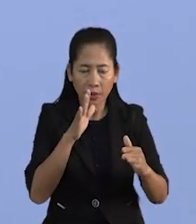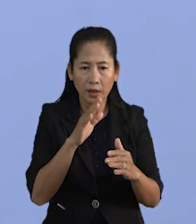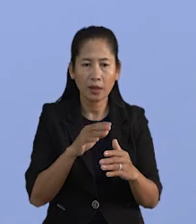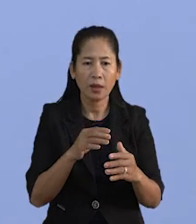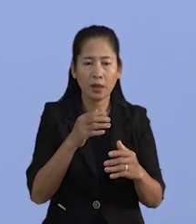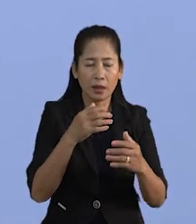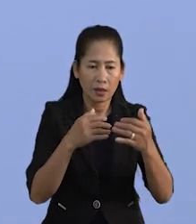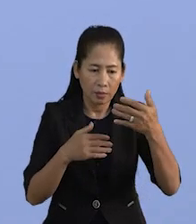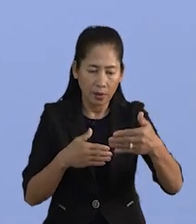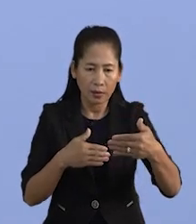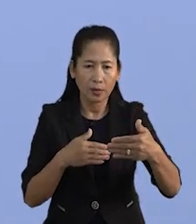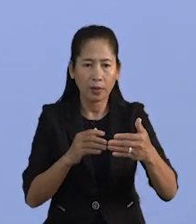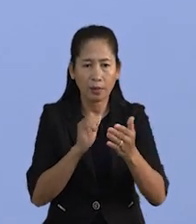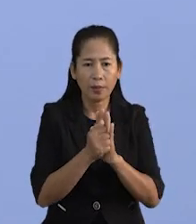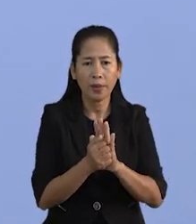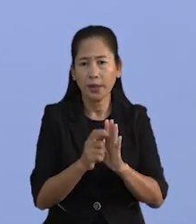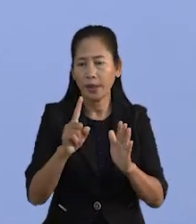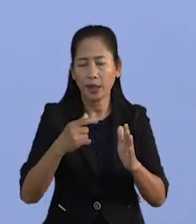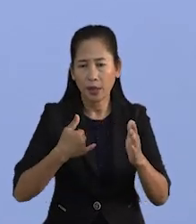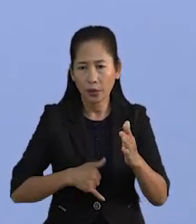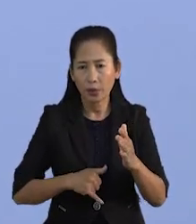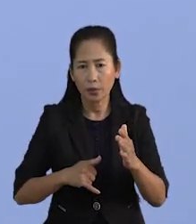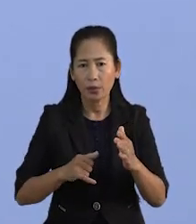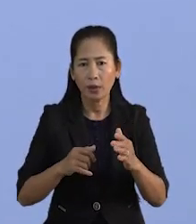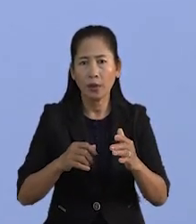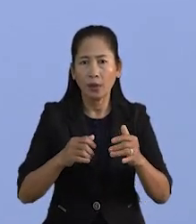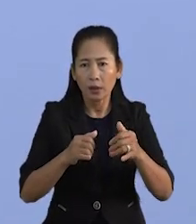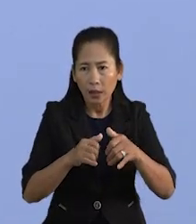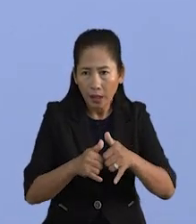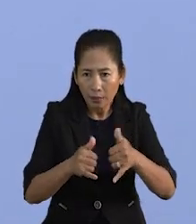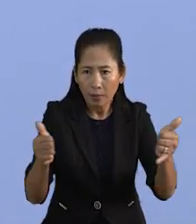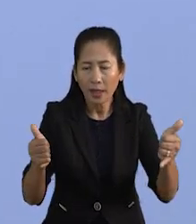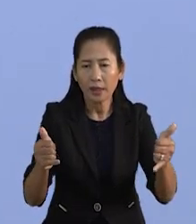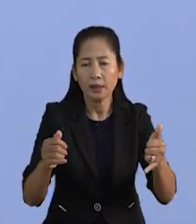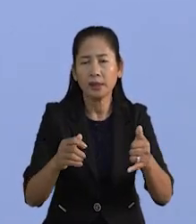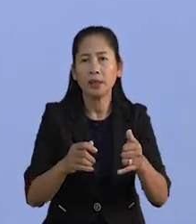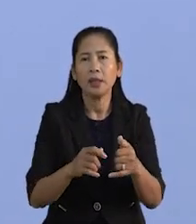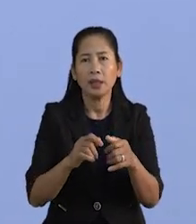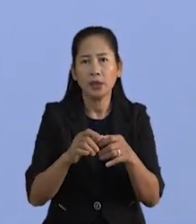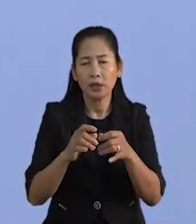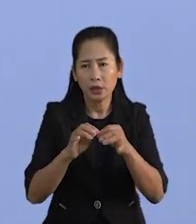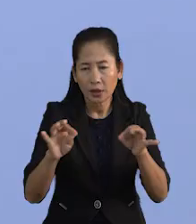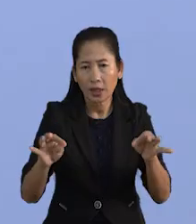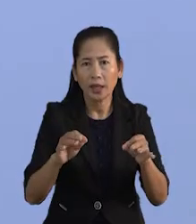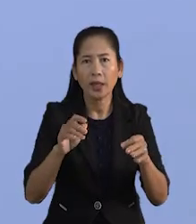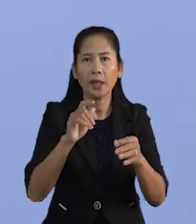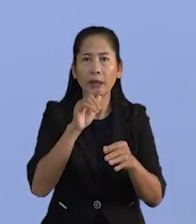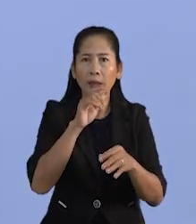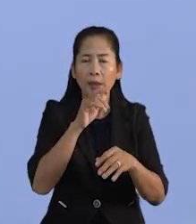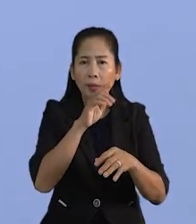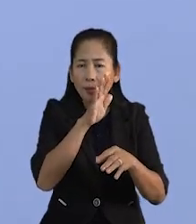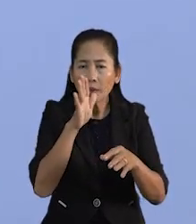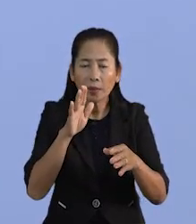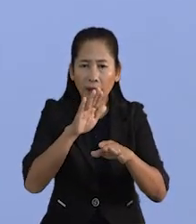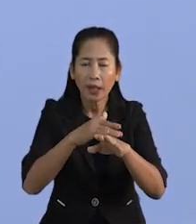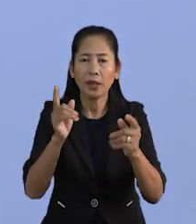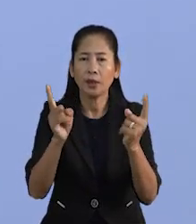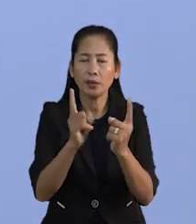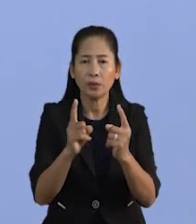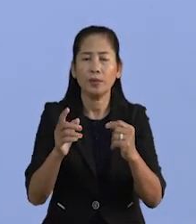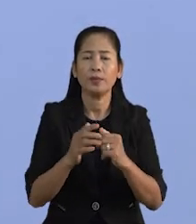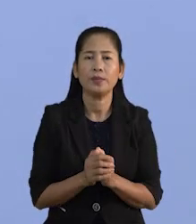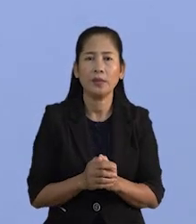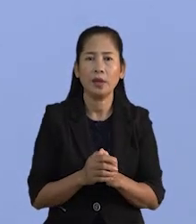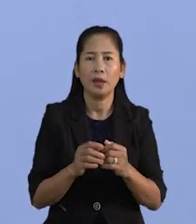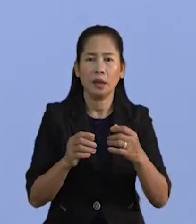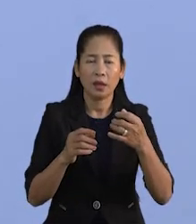បស់ទី9ពេលណាកូនដើរបែកឆ្ងាយពីគ្នាមេមាន់ហៅកូនឲ្យមកជុំគ្នាវិញរ